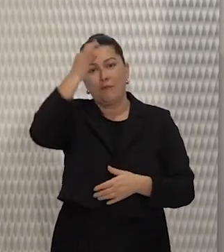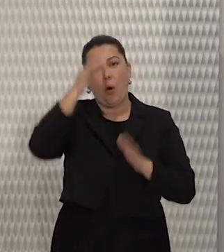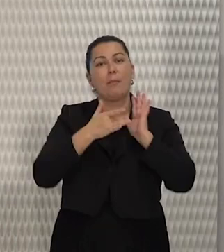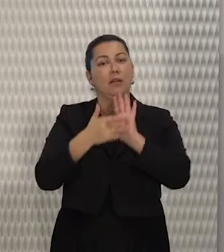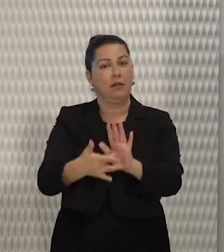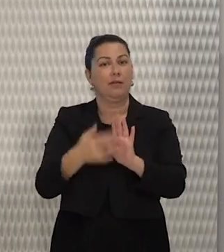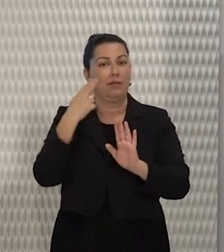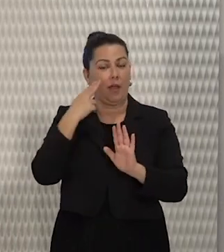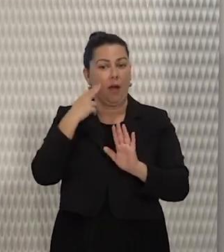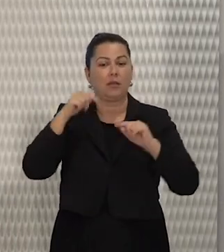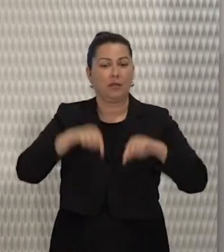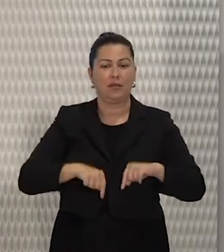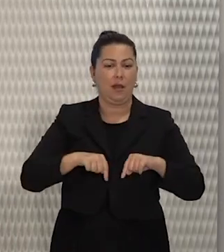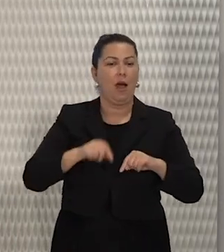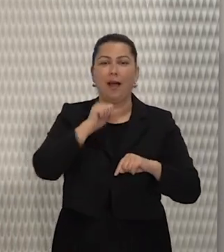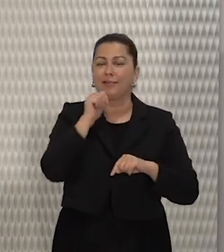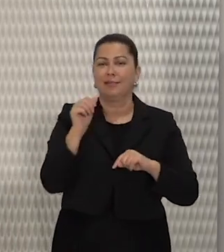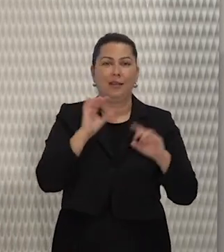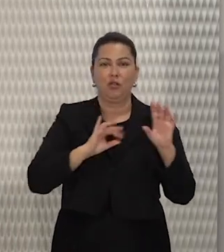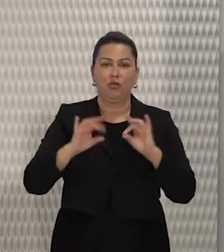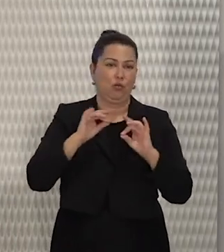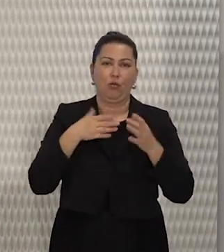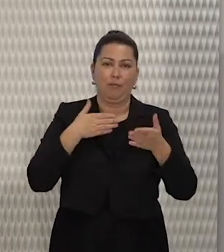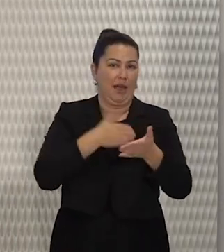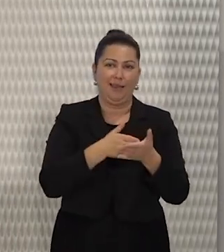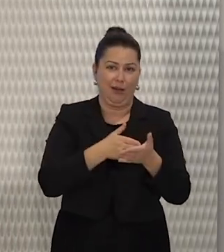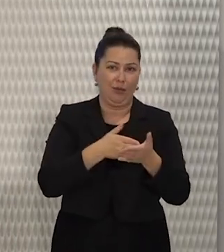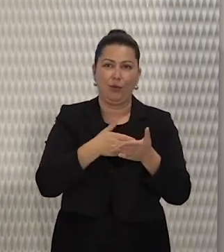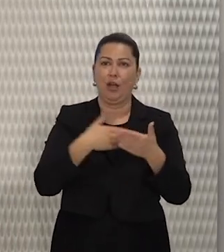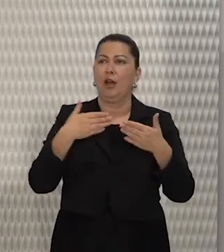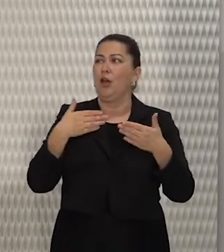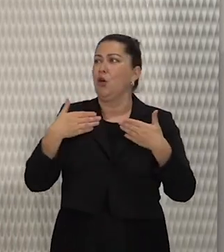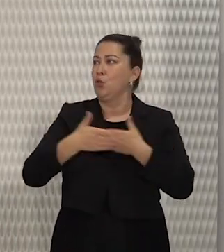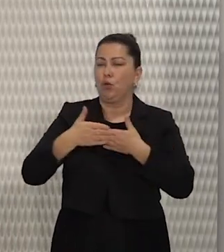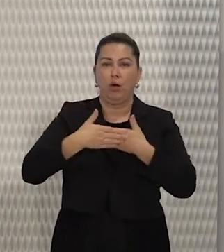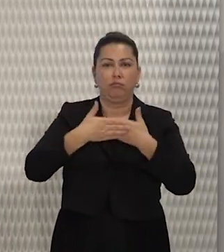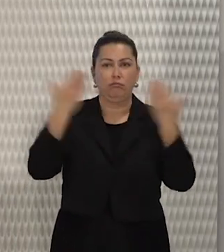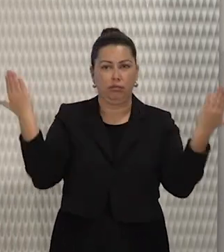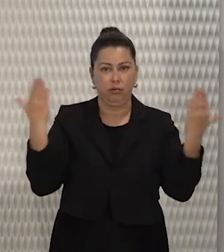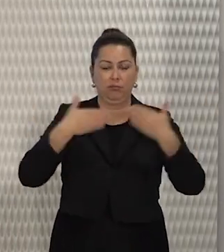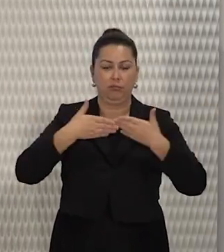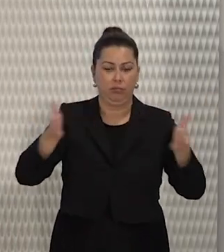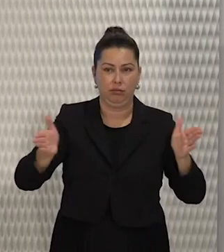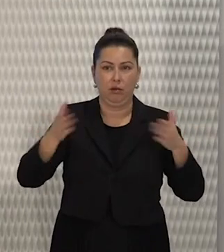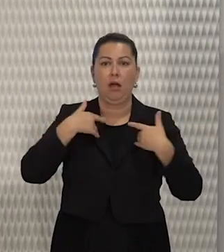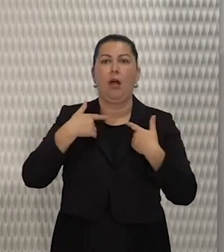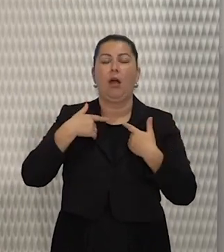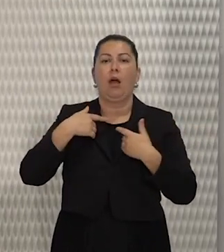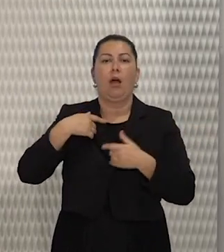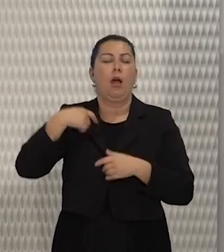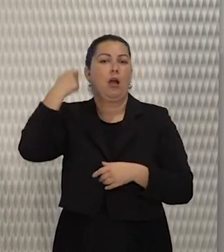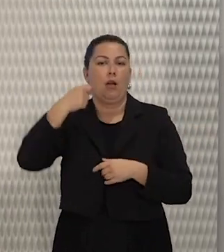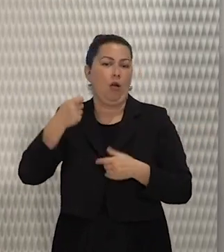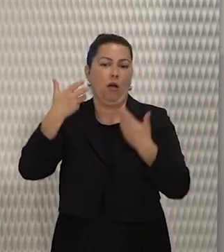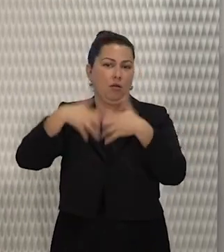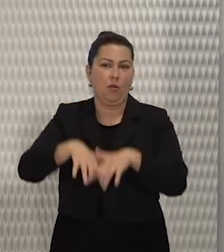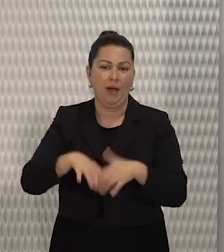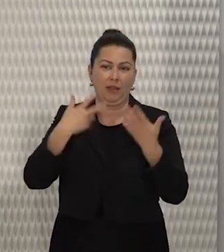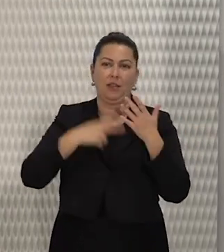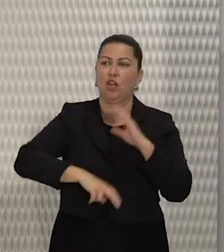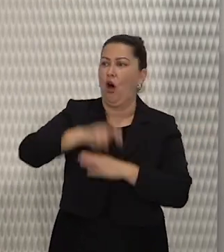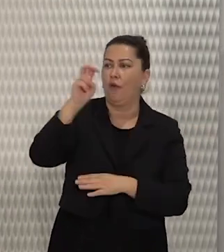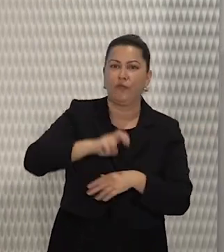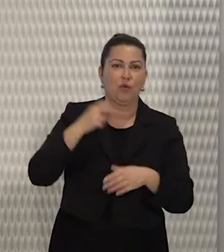hier keine Behinderung. Die Türen gehen automatisch auf, die Toiletten sind vorhanden, die Aufzüge funktionieren. Also ich denke, wir haben hier schon